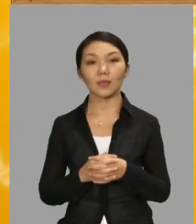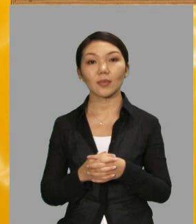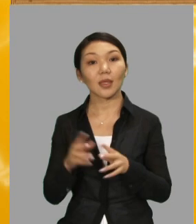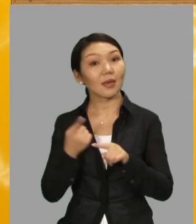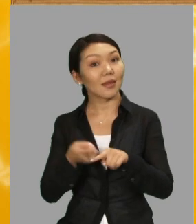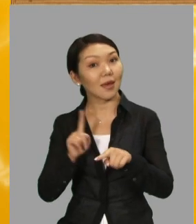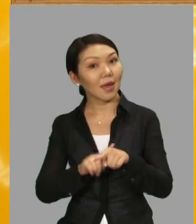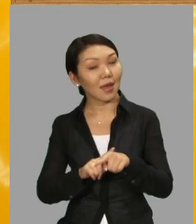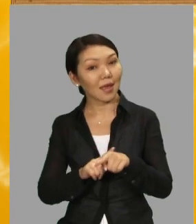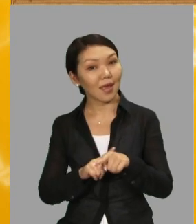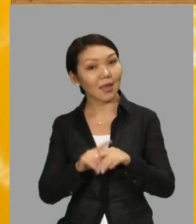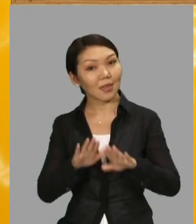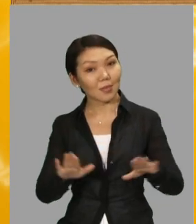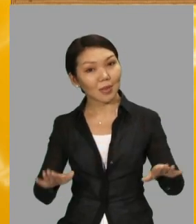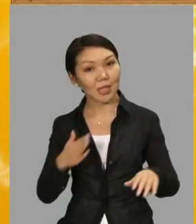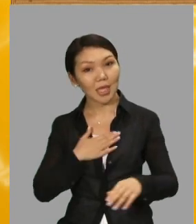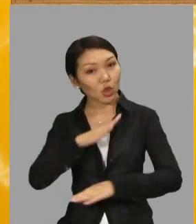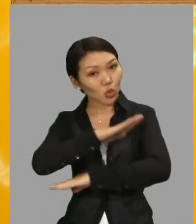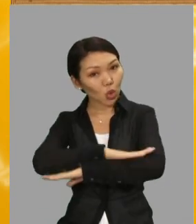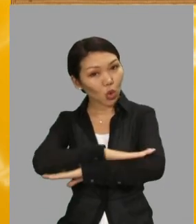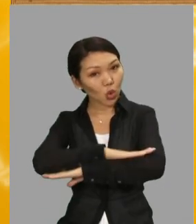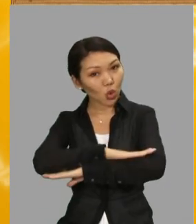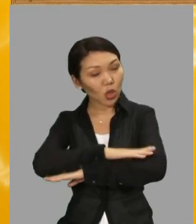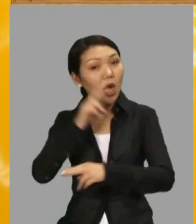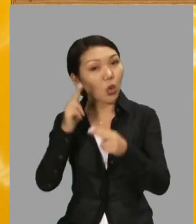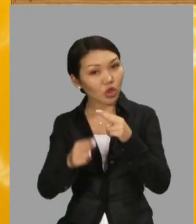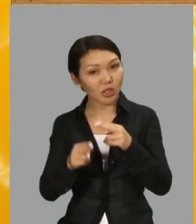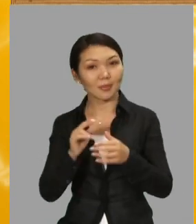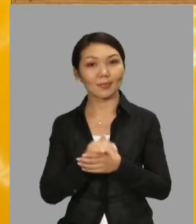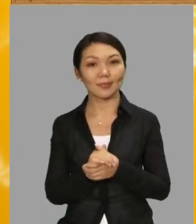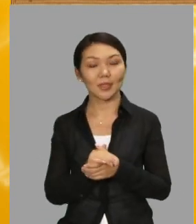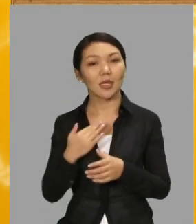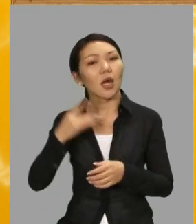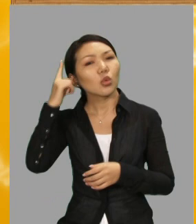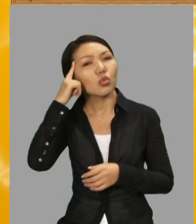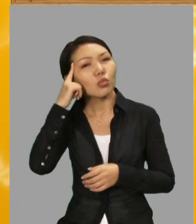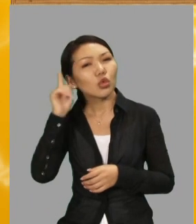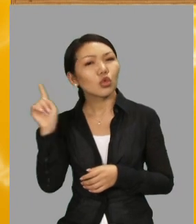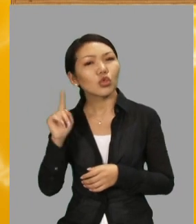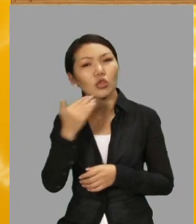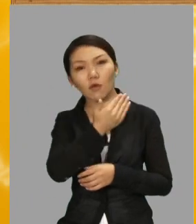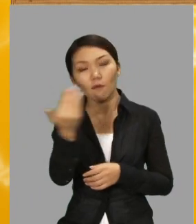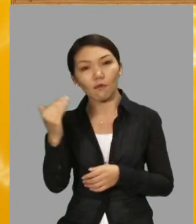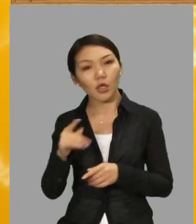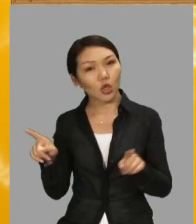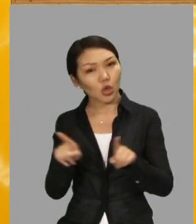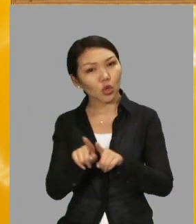На этом, ребята, наш урок окончен. Я думаю, что вы